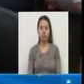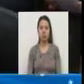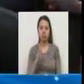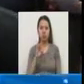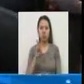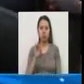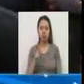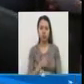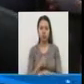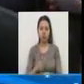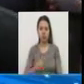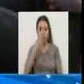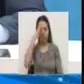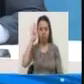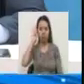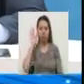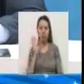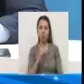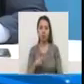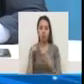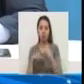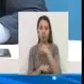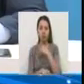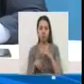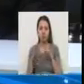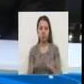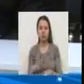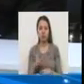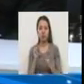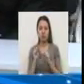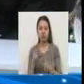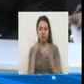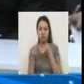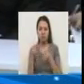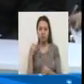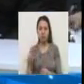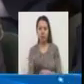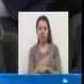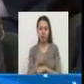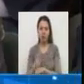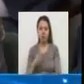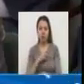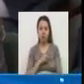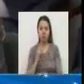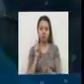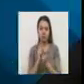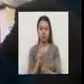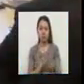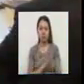Нұр Отан партиясы Ақмола облыстық филиалы жанындағы жемқорлыққа қарсы іс-қимыл жөніндегі қоғамдық кеңес және партиялық бақылау комиссиясының отырысы